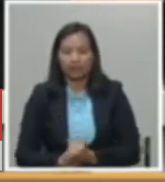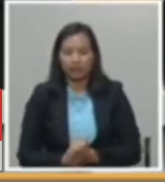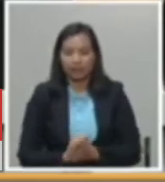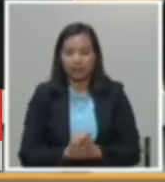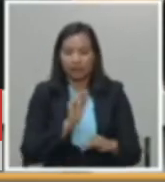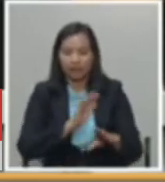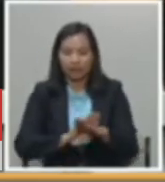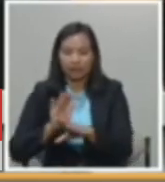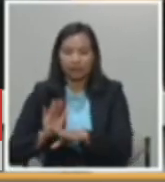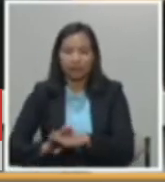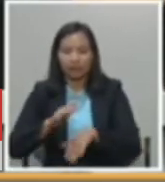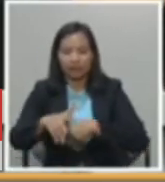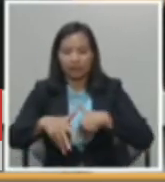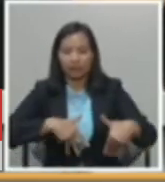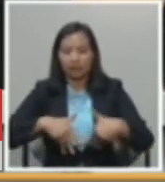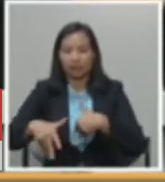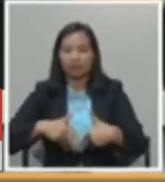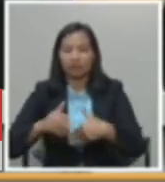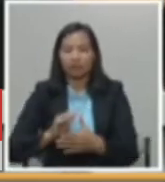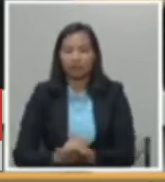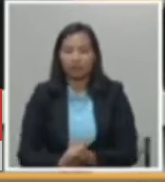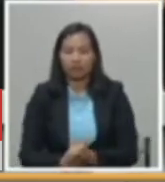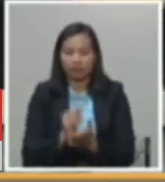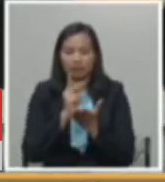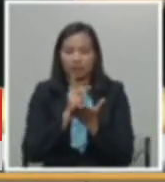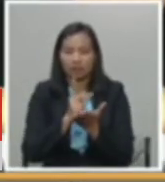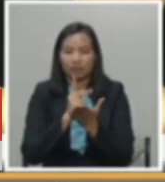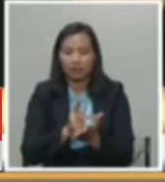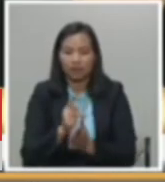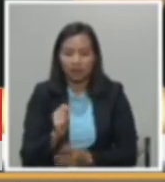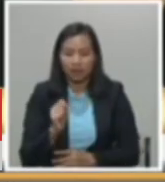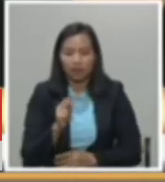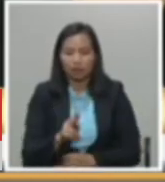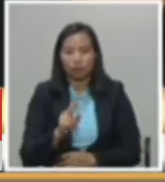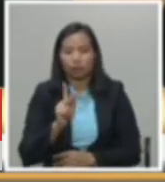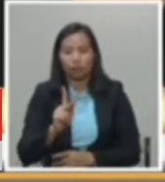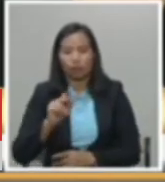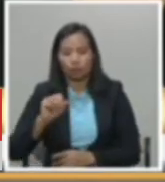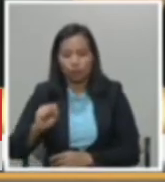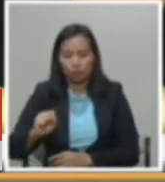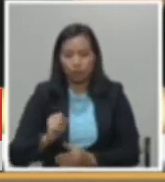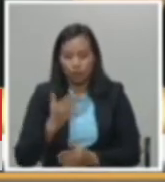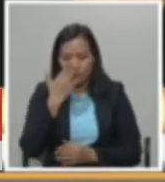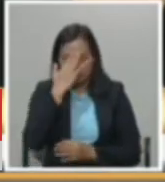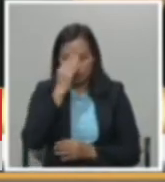วนพี่น้องประชาชนไปกู้เงินธ.ก.ส.นะครับเพราะว่า